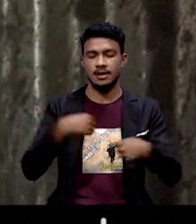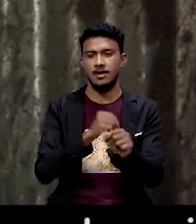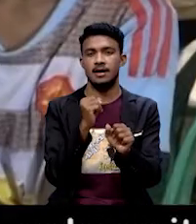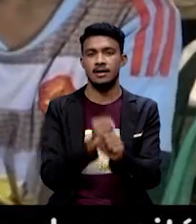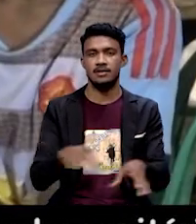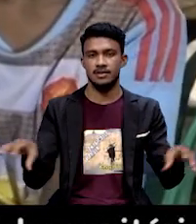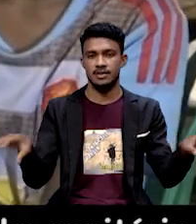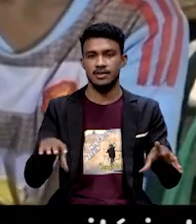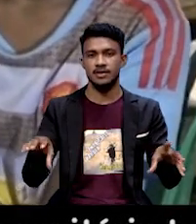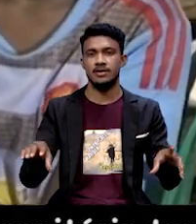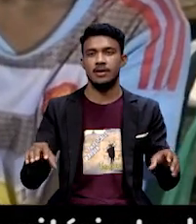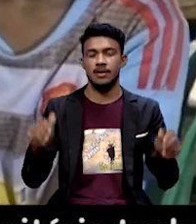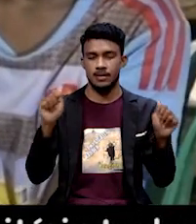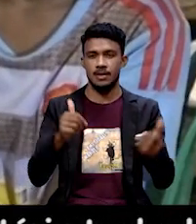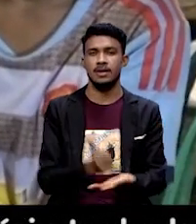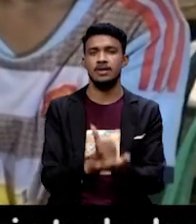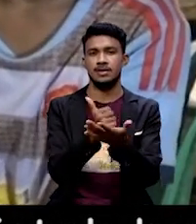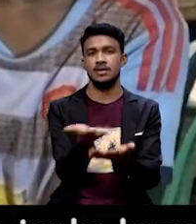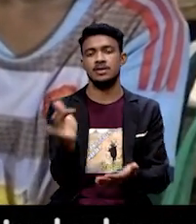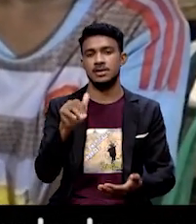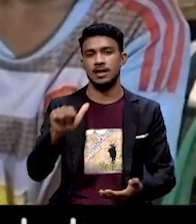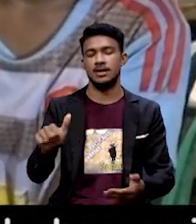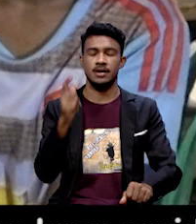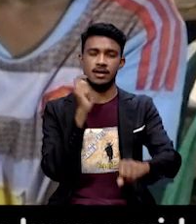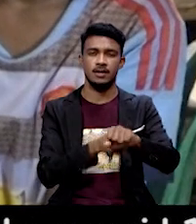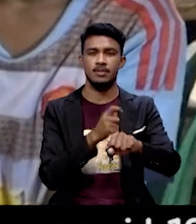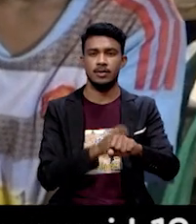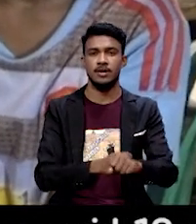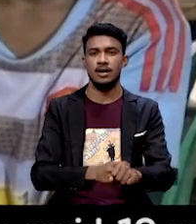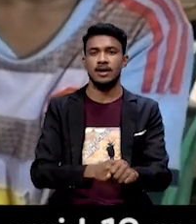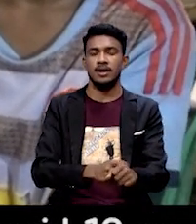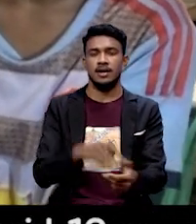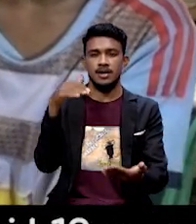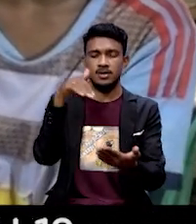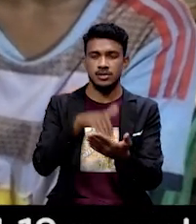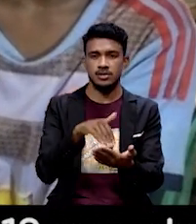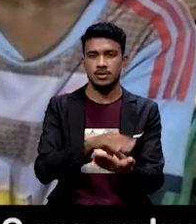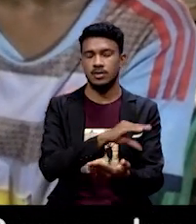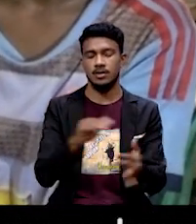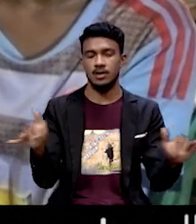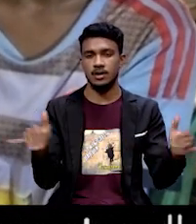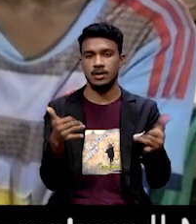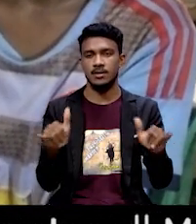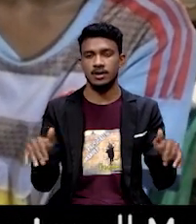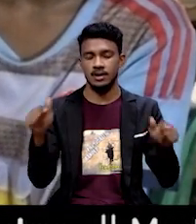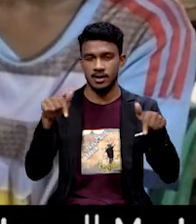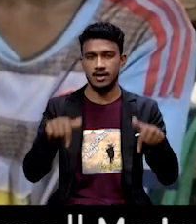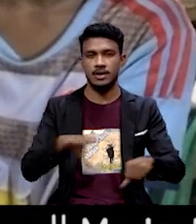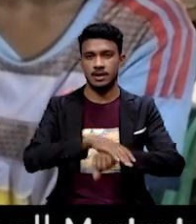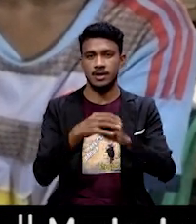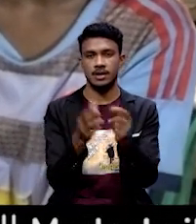serviço. Kodi sakrifika sirania tempo ba estuda no Halimar niang ia rai liberdade